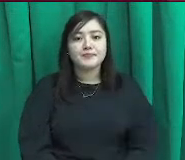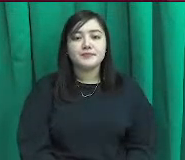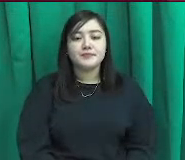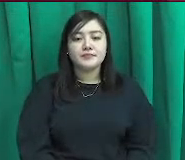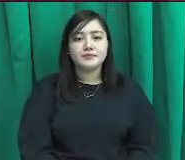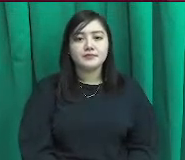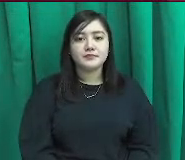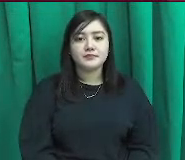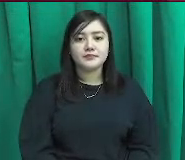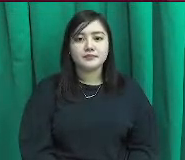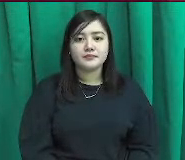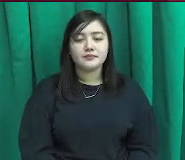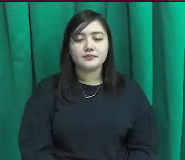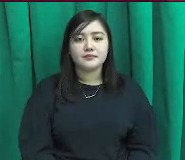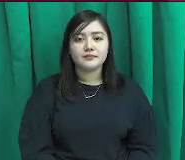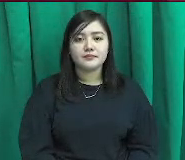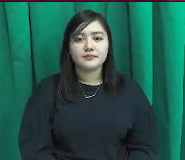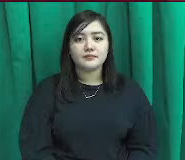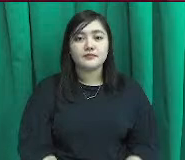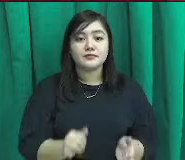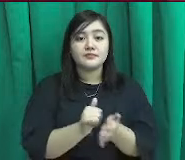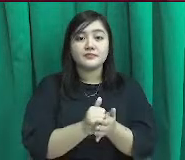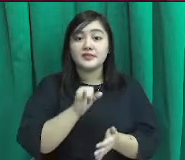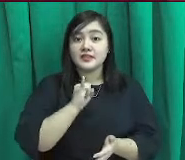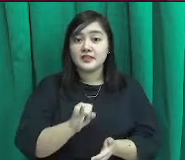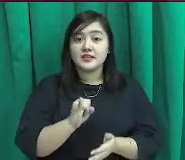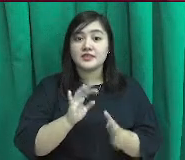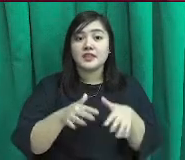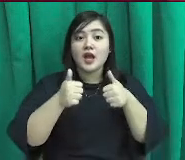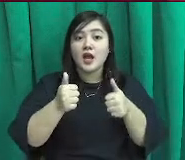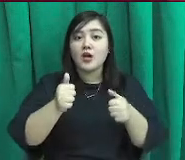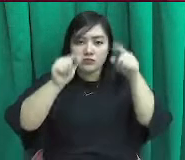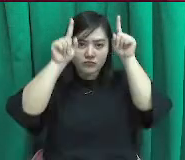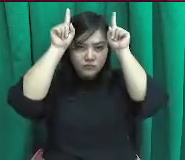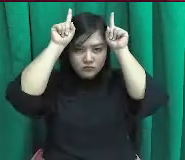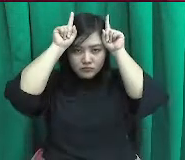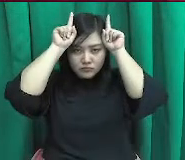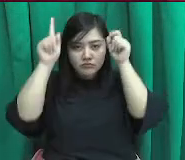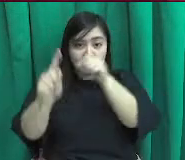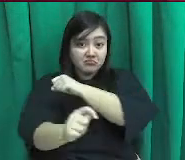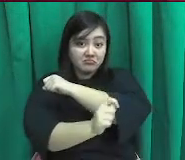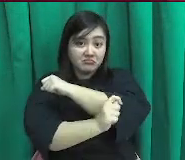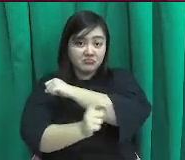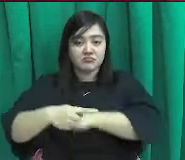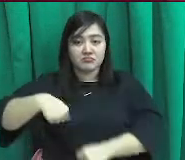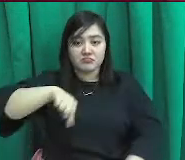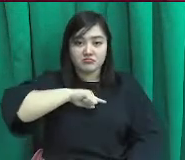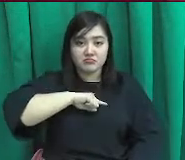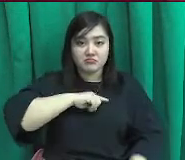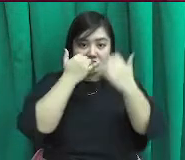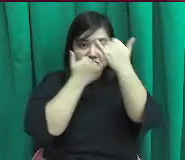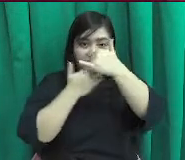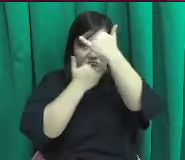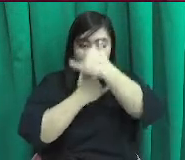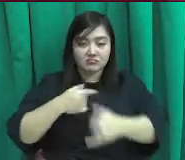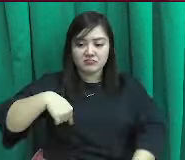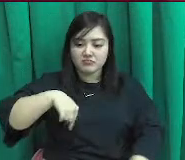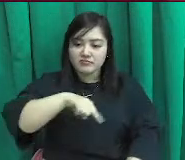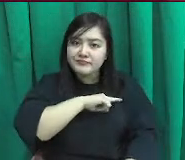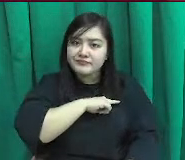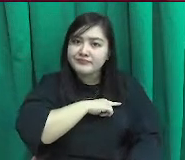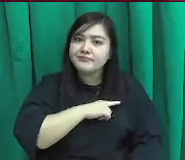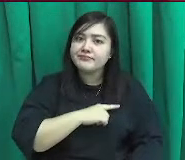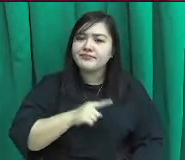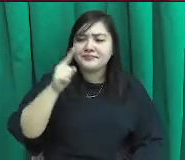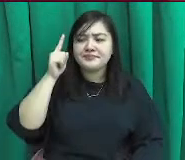ako na isa yun sa mga, maaaring dyan tayo natitempt ng Diablo na makikita po ninyo na parang ito na nga yung